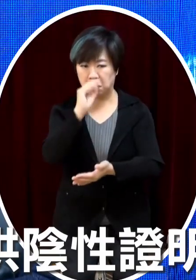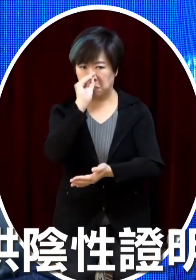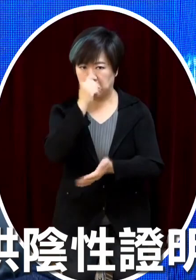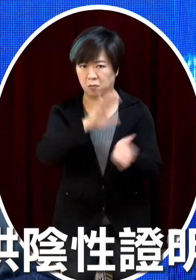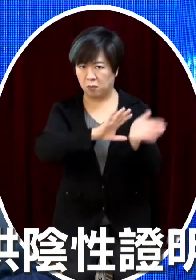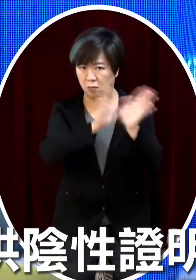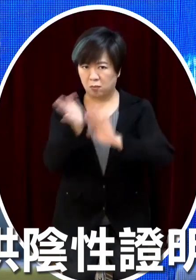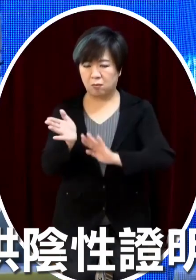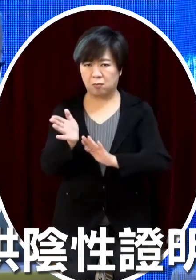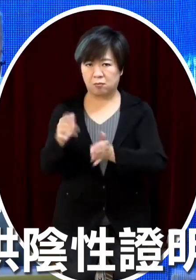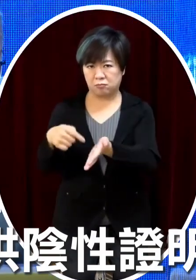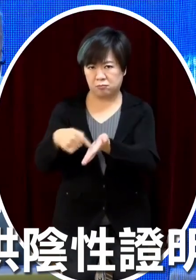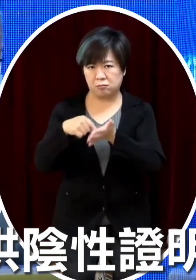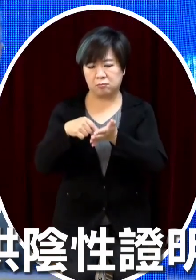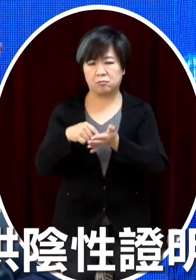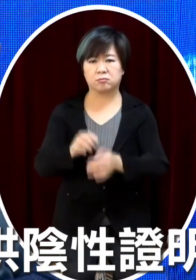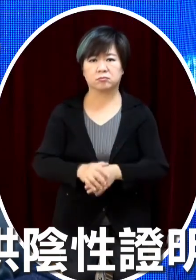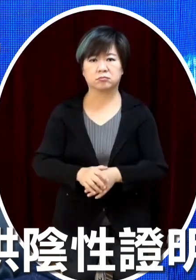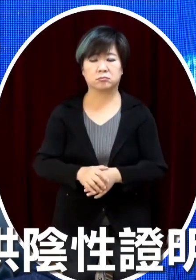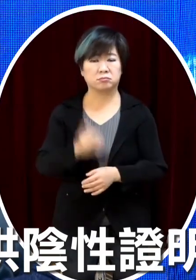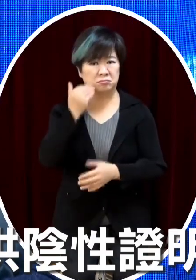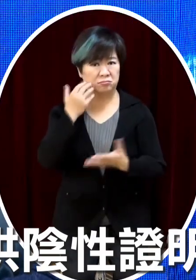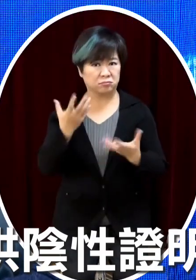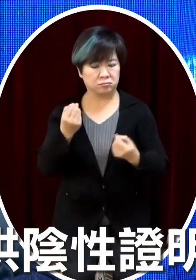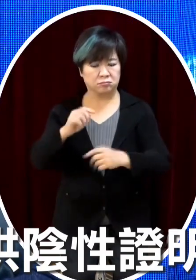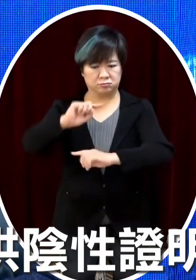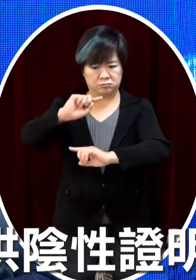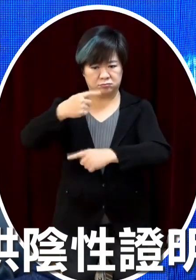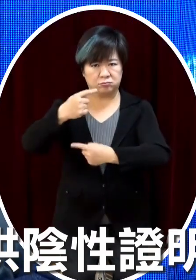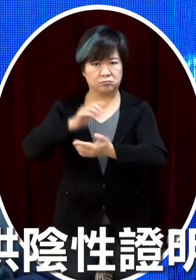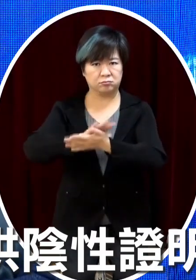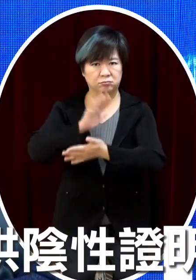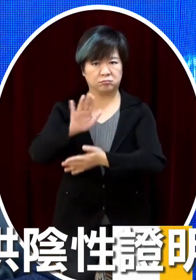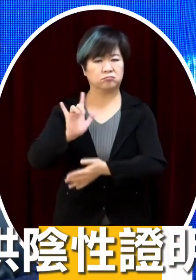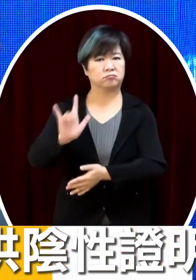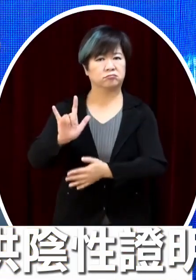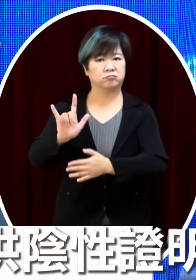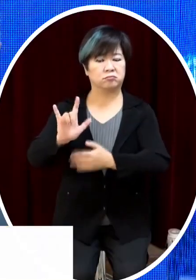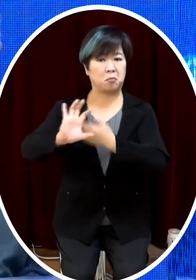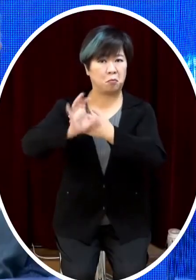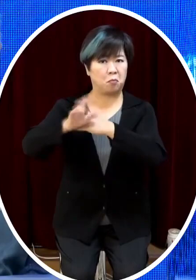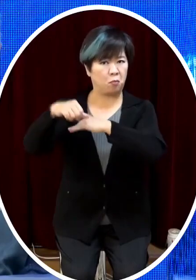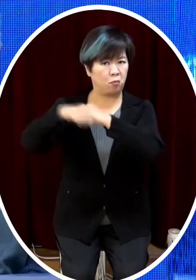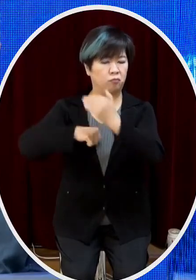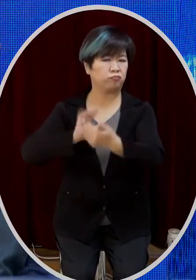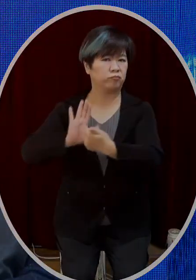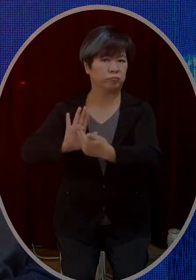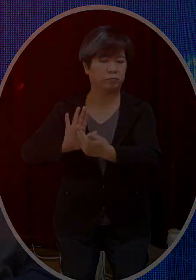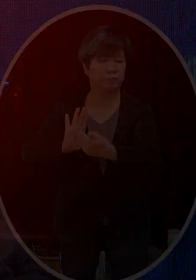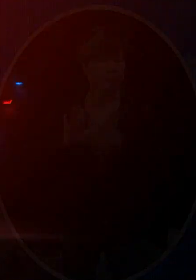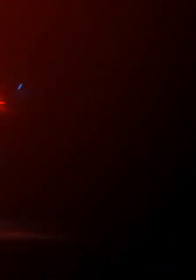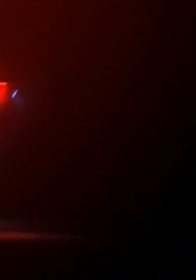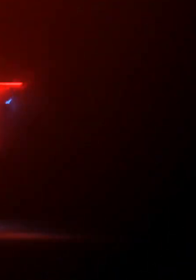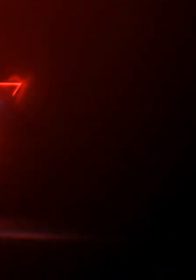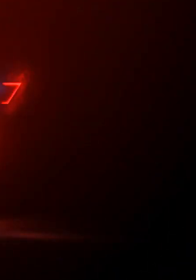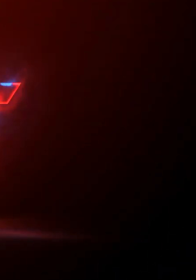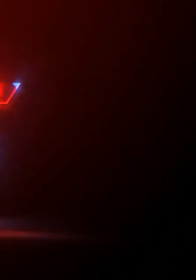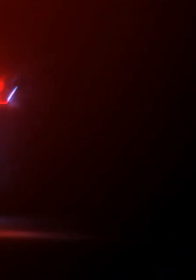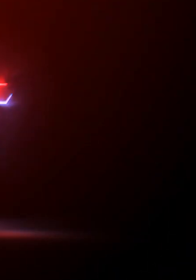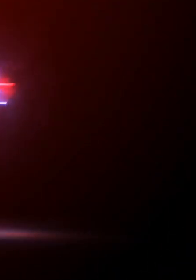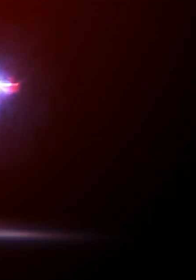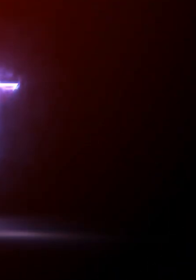况，那一律从1月1号零时起，我们暂缓入境，哦，暂缓入境。